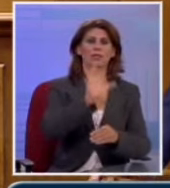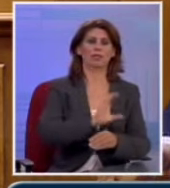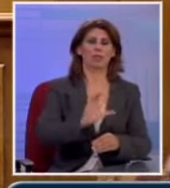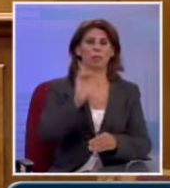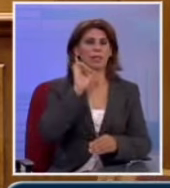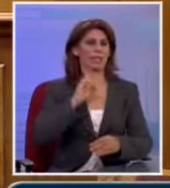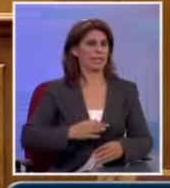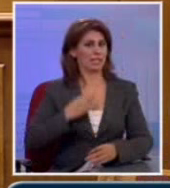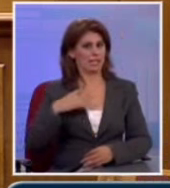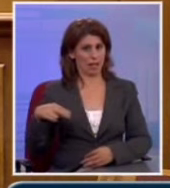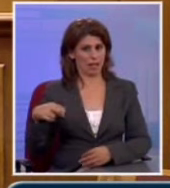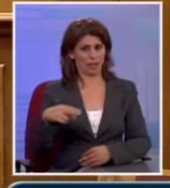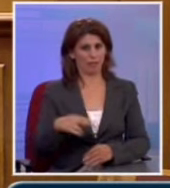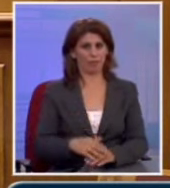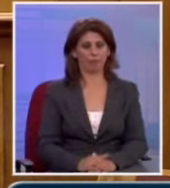Ίσχυροι συνάδελφοι,